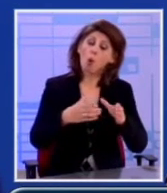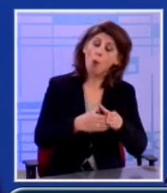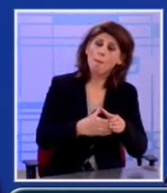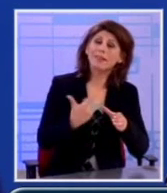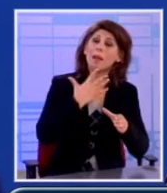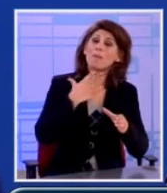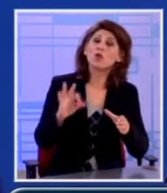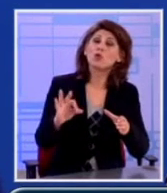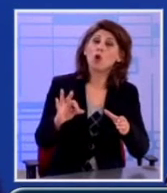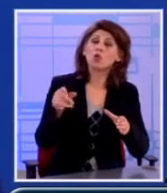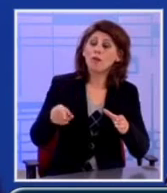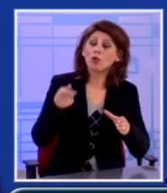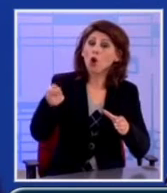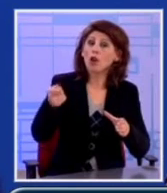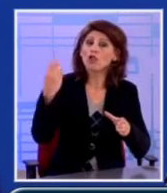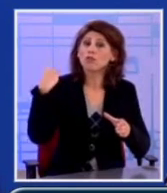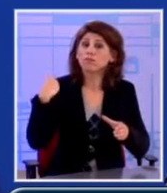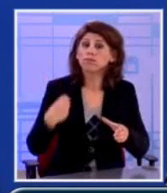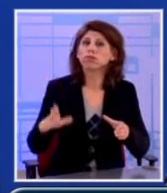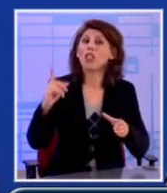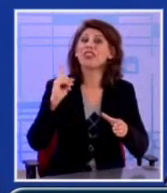ποιους λόγους.